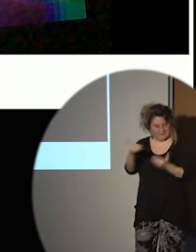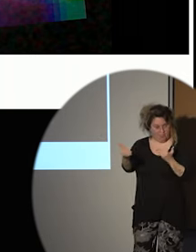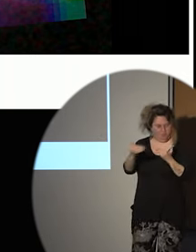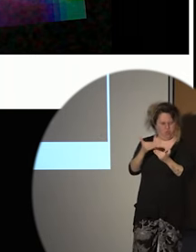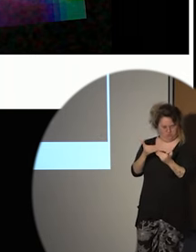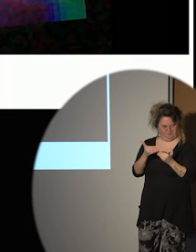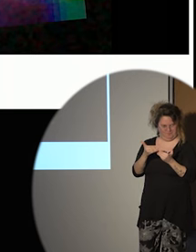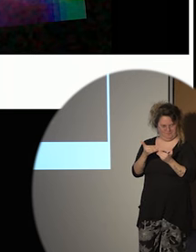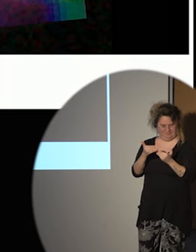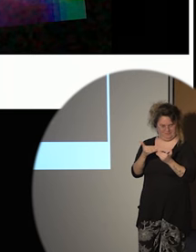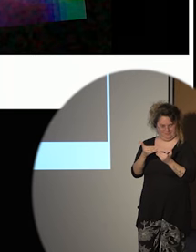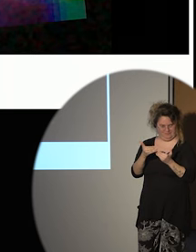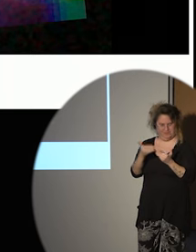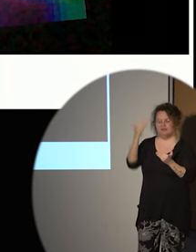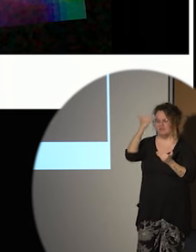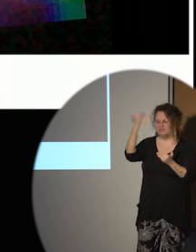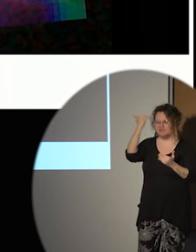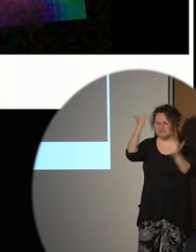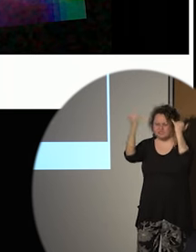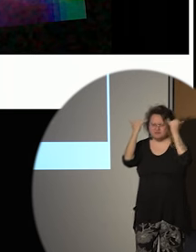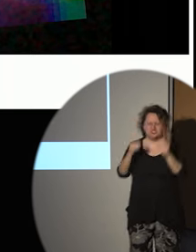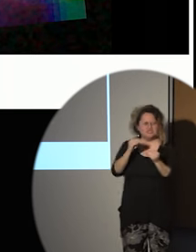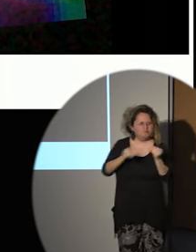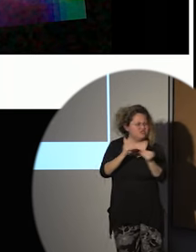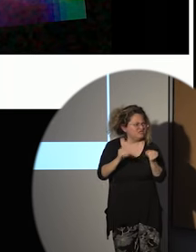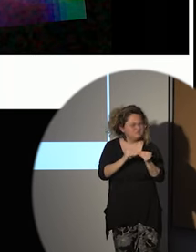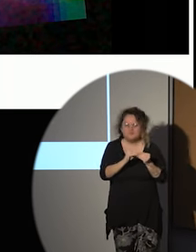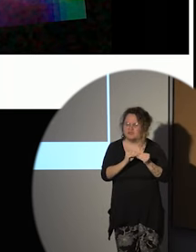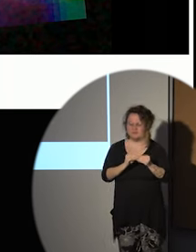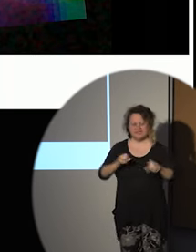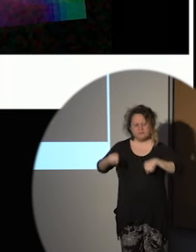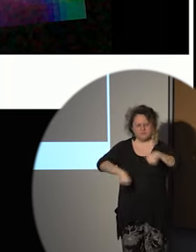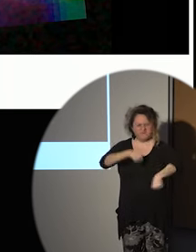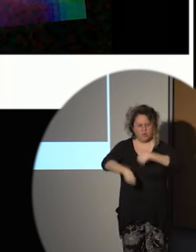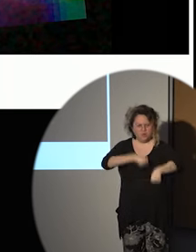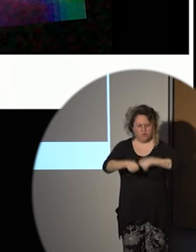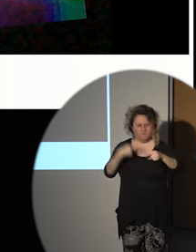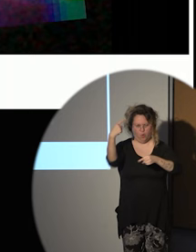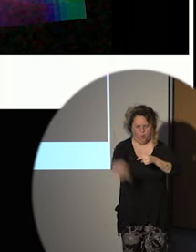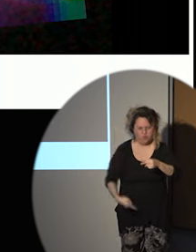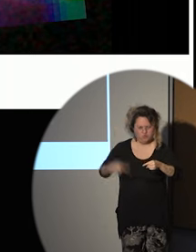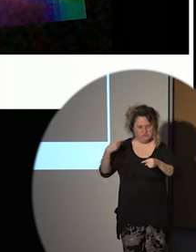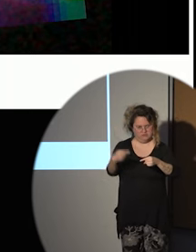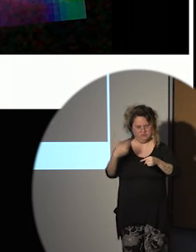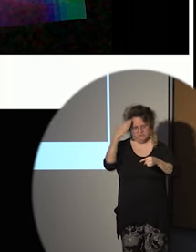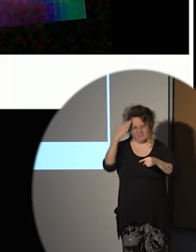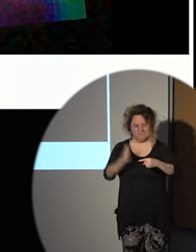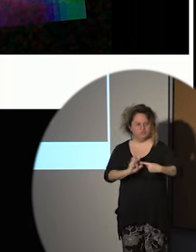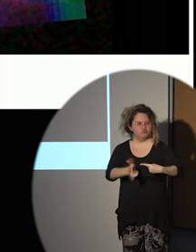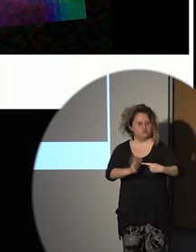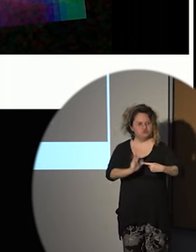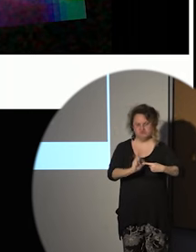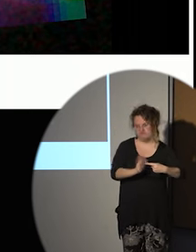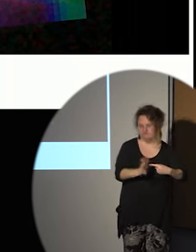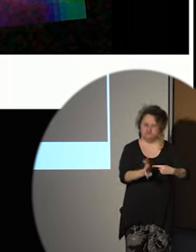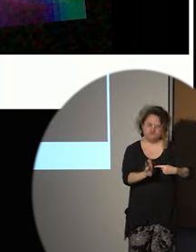en rotation, imaginez cette fois une roue de vélo qui est en rotation. Tant qu'elle tourne autour du centre, vous roulez sur votre vélo,